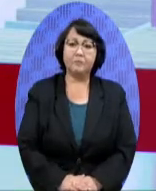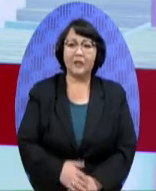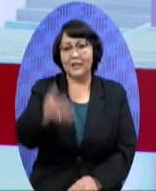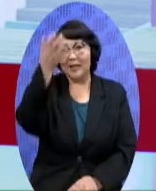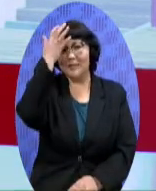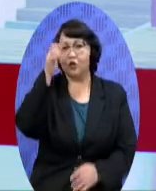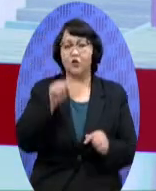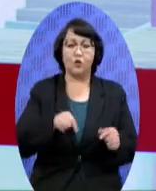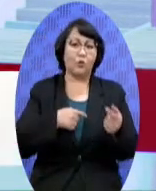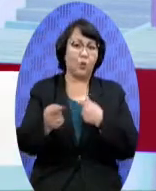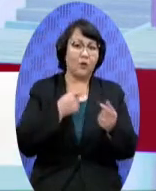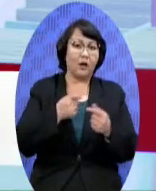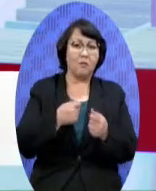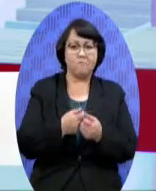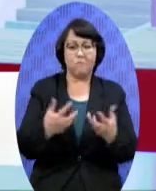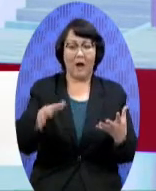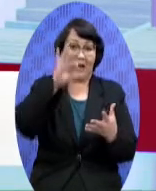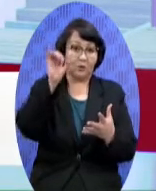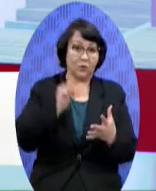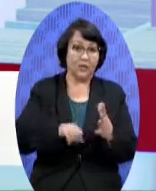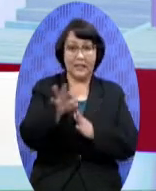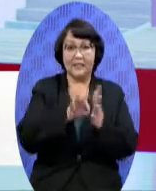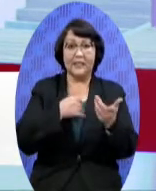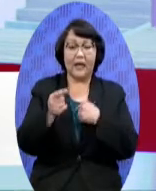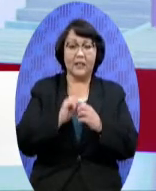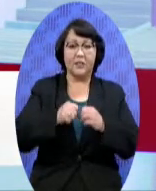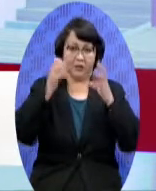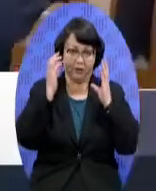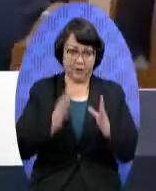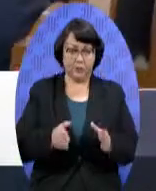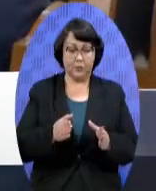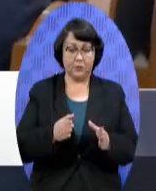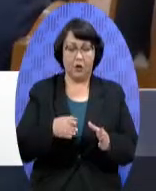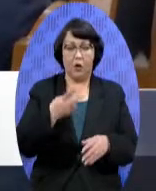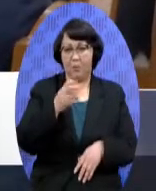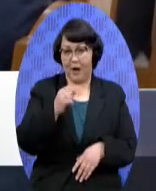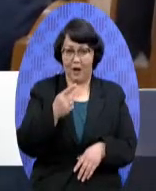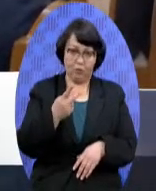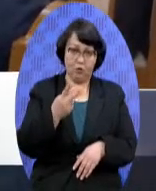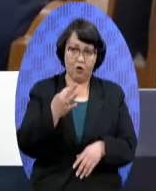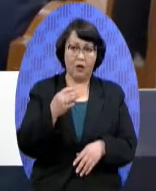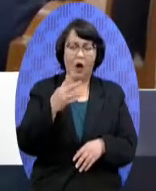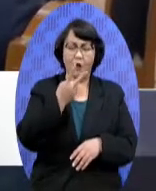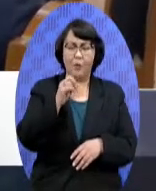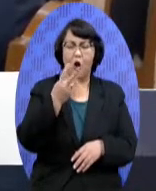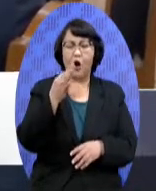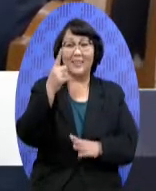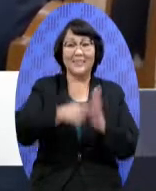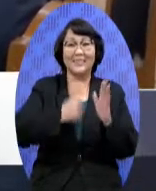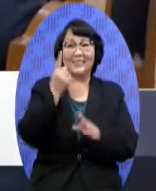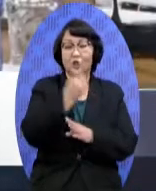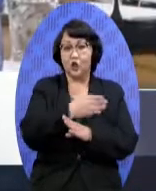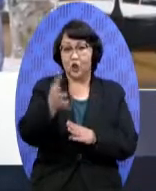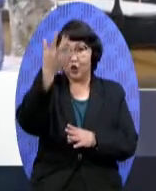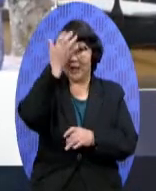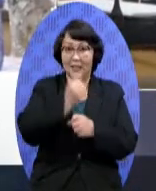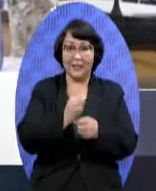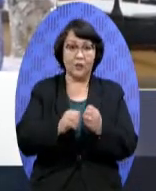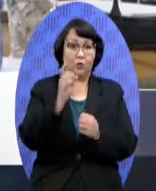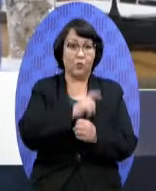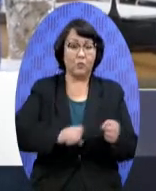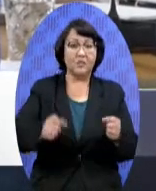Засгийн газар өнөөдрийн хуралдаанаараа хэд хэдэн асуудлуудыг хилэлцэж шийдвэрлсэн байна. Ирэх оны 1-р сарын 1-ний өдрөөс төрийн албан хаагчдын цалинг инфляцийн